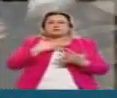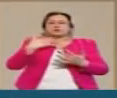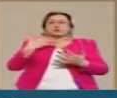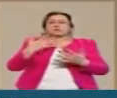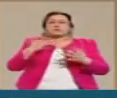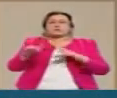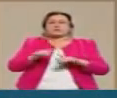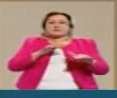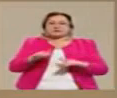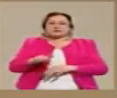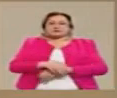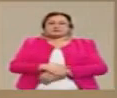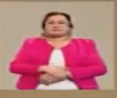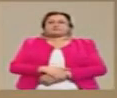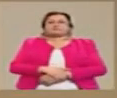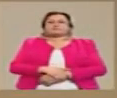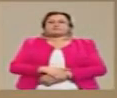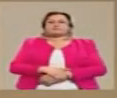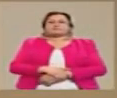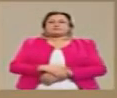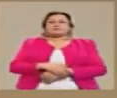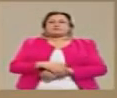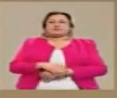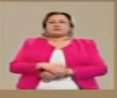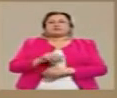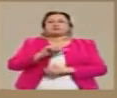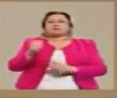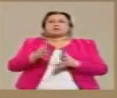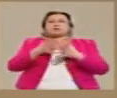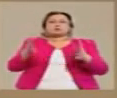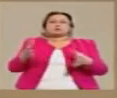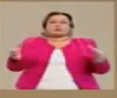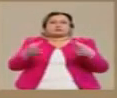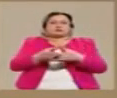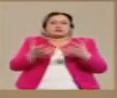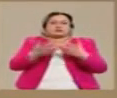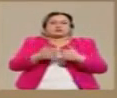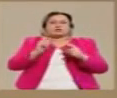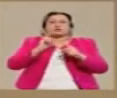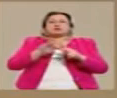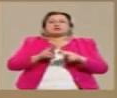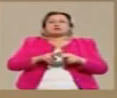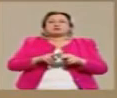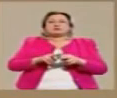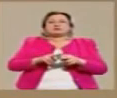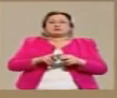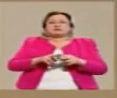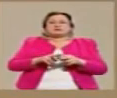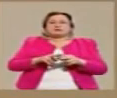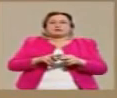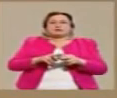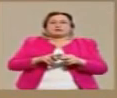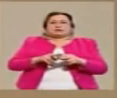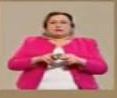жаңағы ірі шаралардың бірі ол бізде қайырымдылық акциялары, соның ішінде буккроссинг, горячий